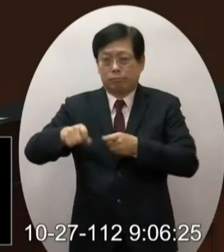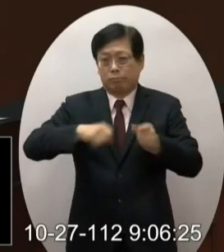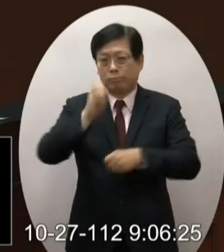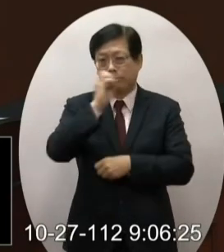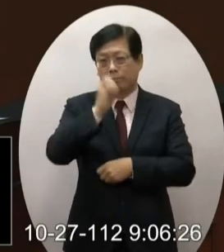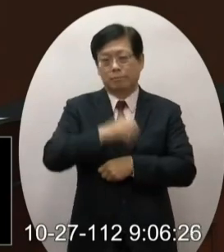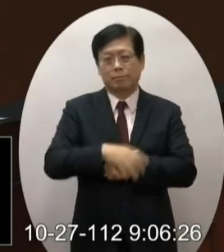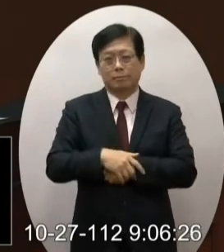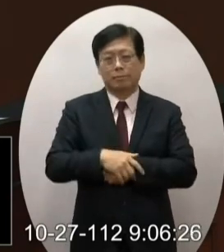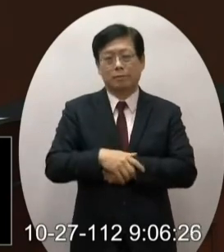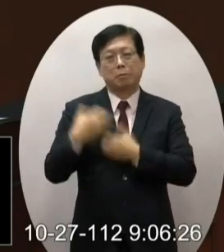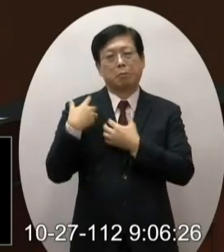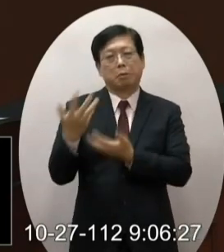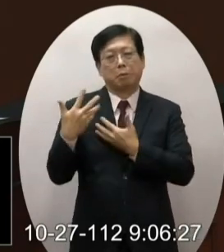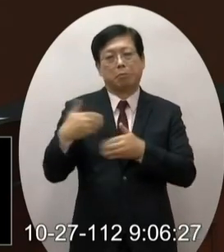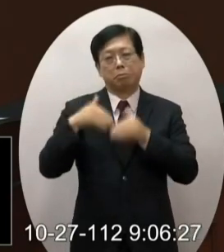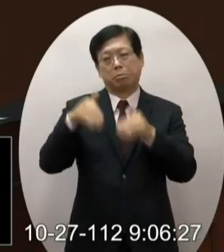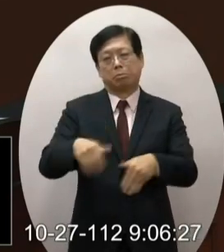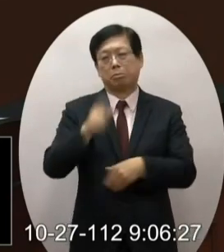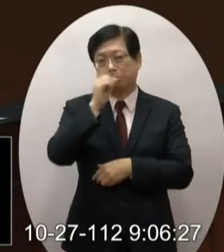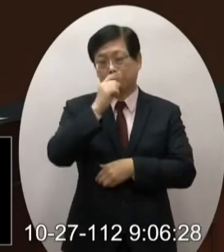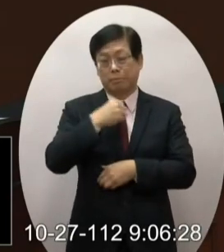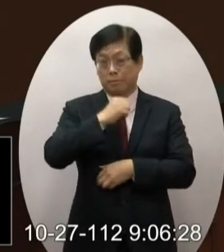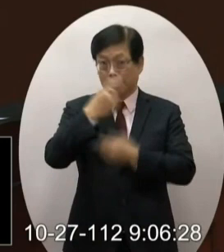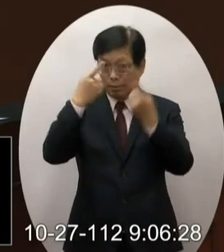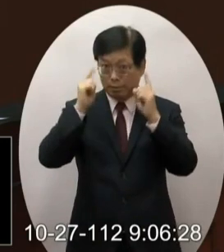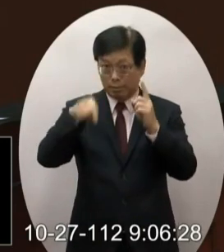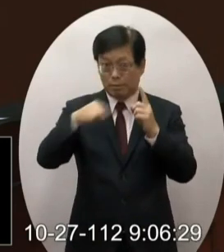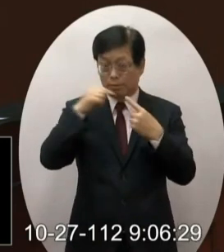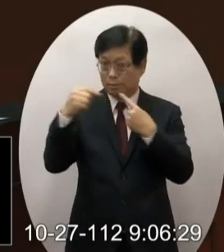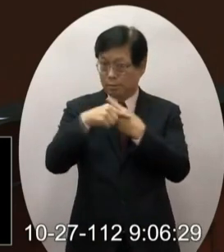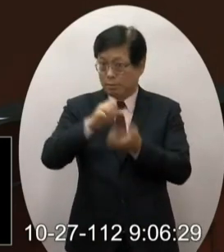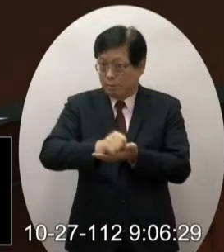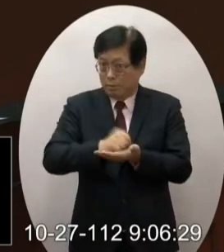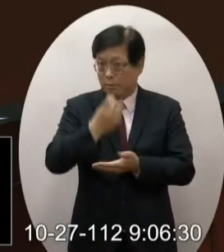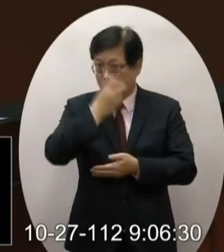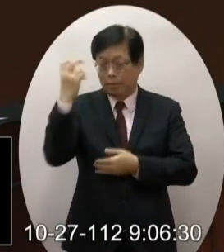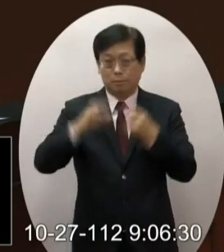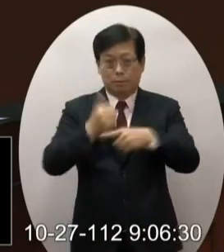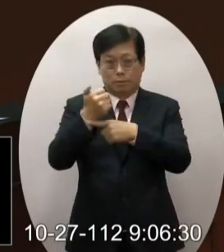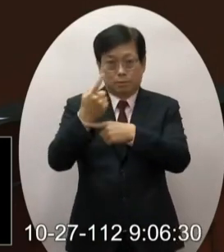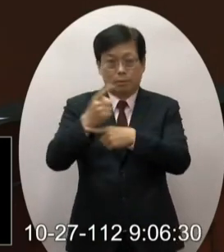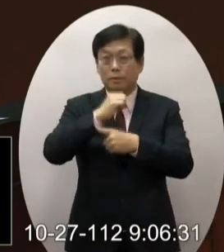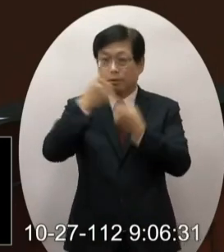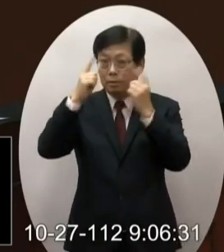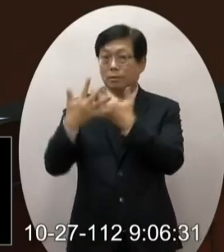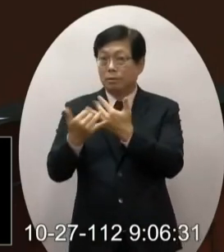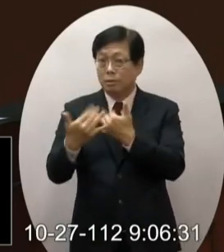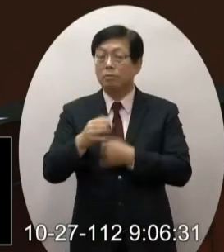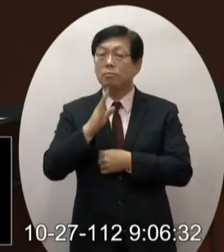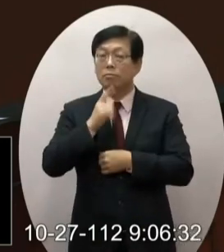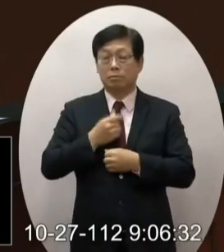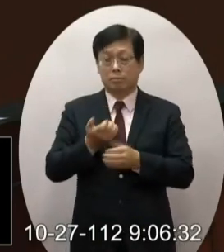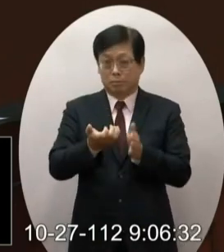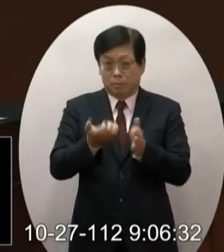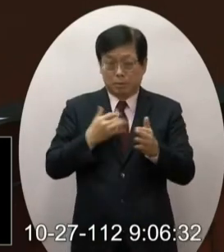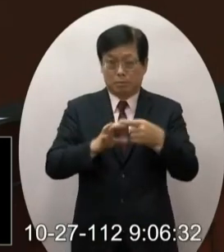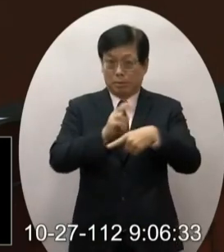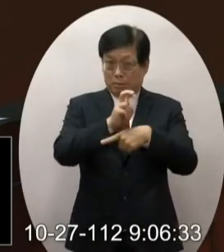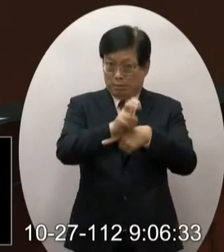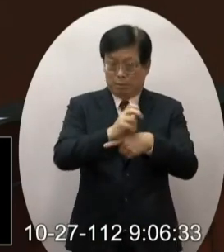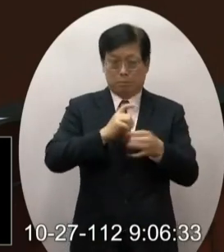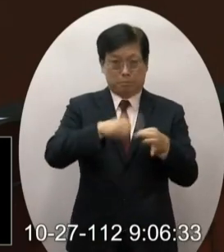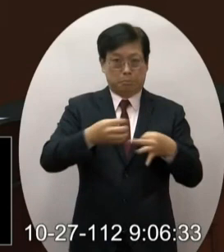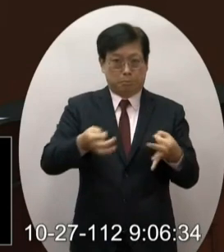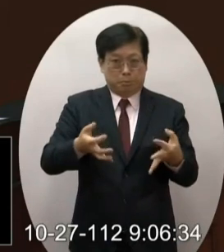法，只是让它恶化。台大研究更显示，51%的台大学生是来自前20%